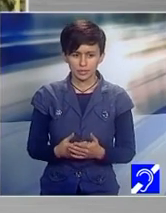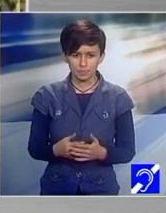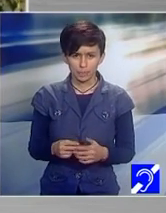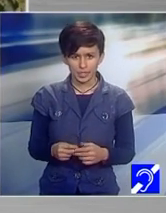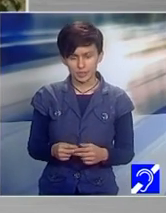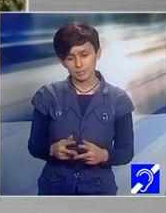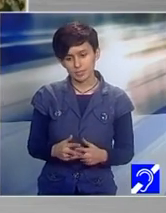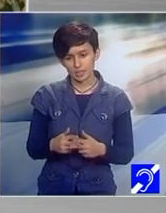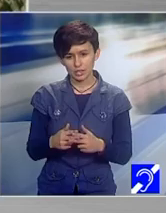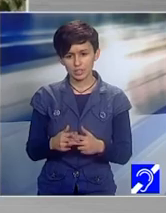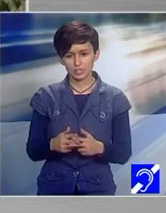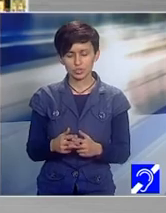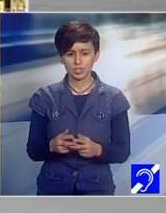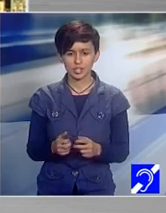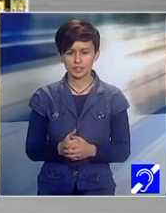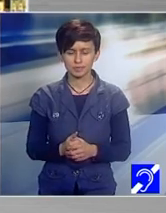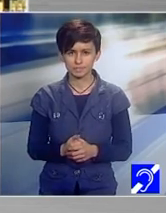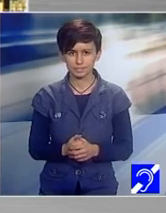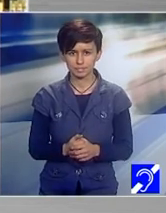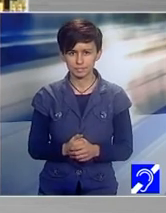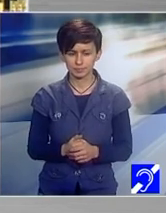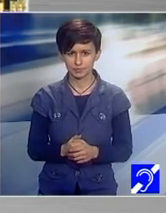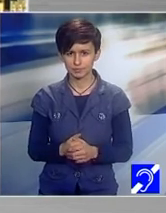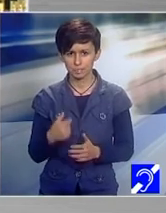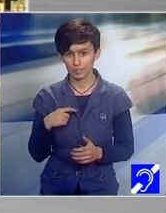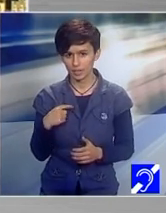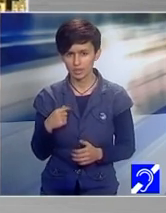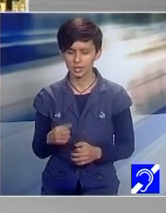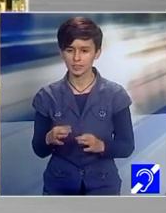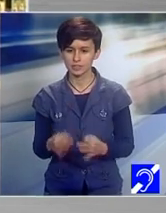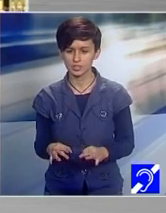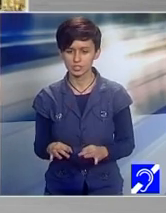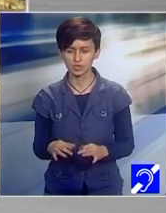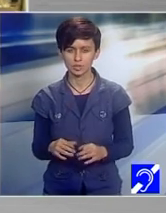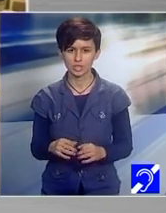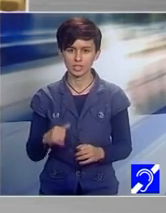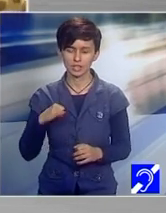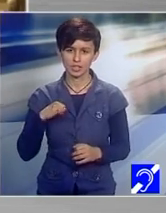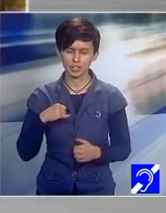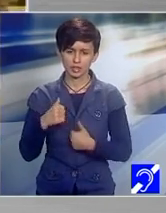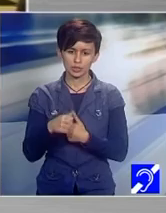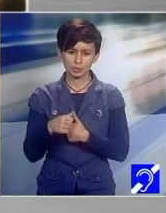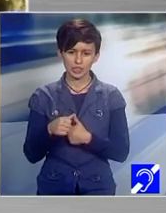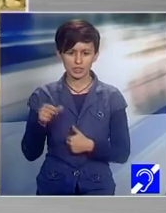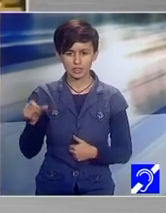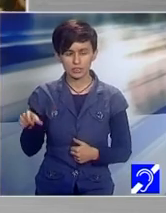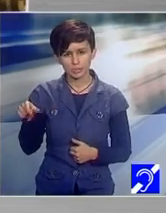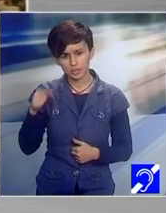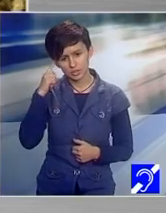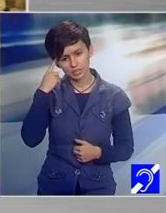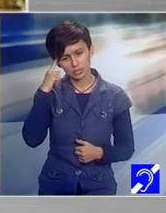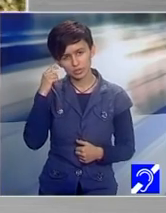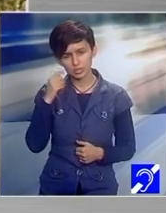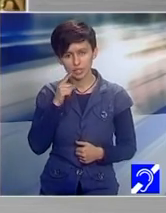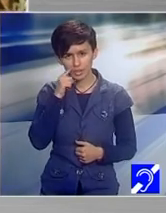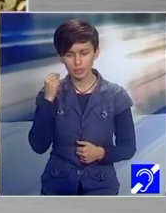Este cert că a crescut, este cert că interesul prietenilor, a cunoștințelor, a oamenilor